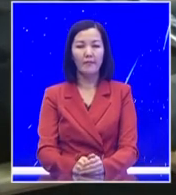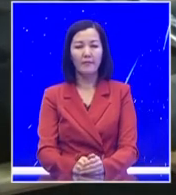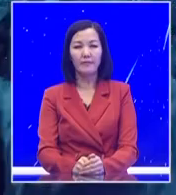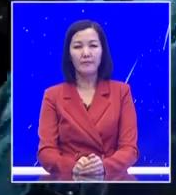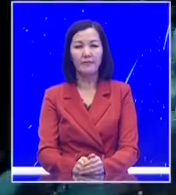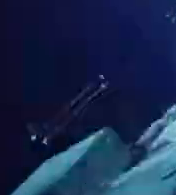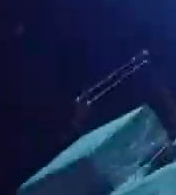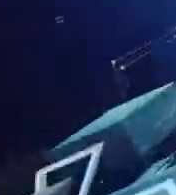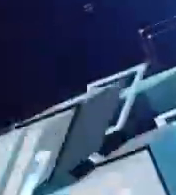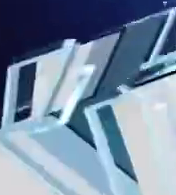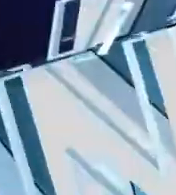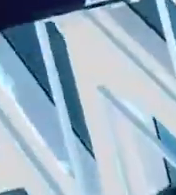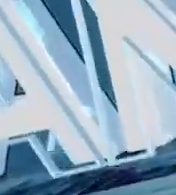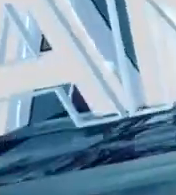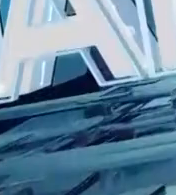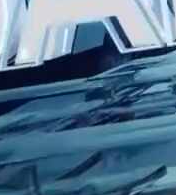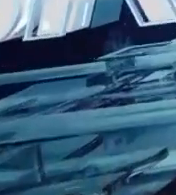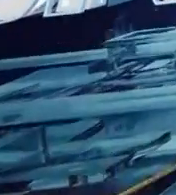арнасы.